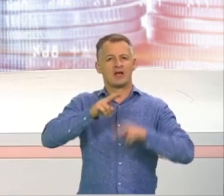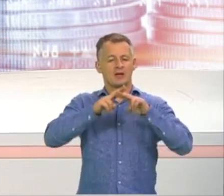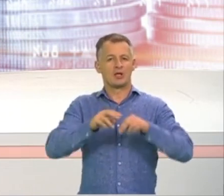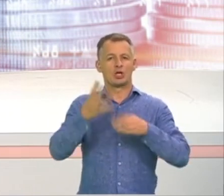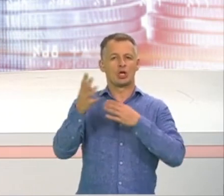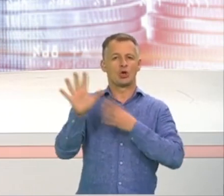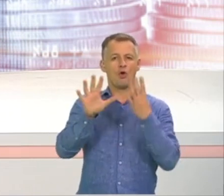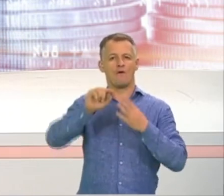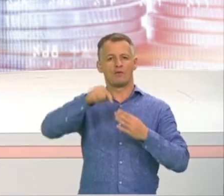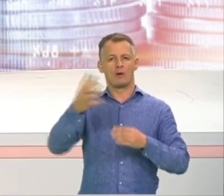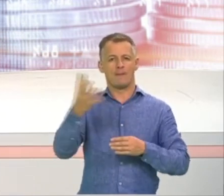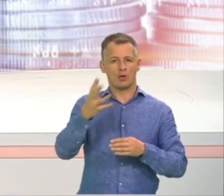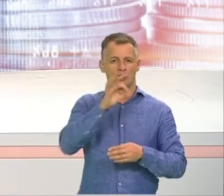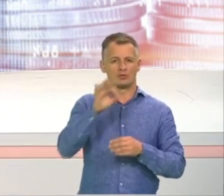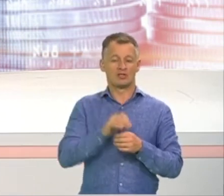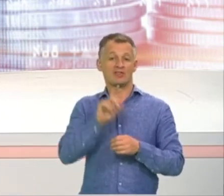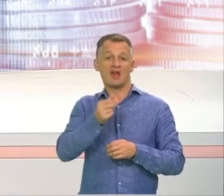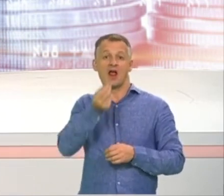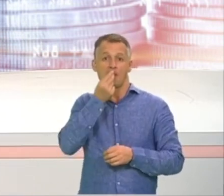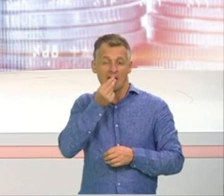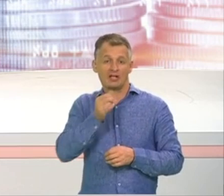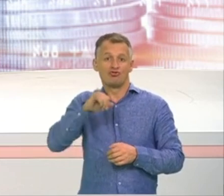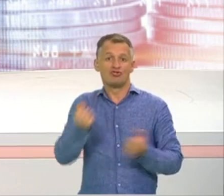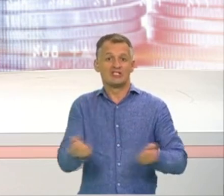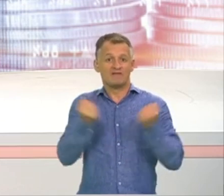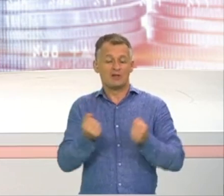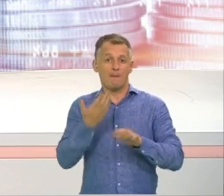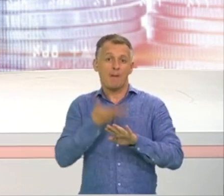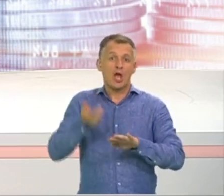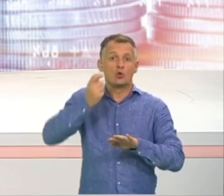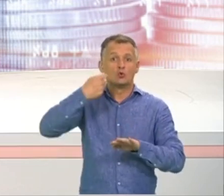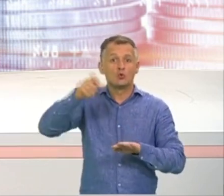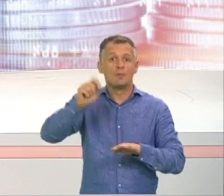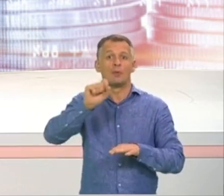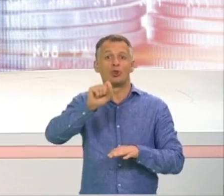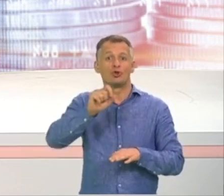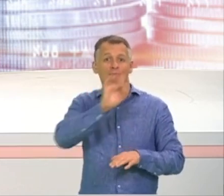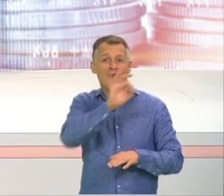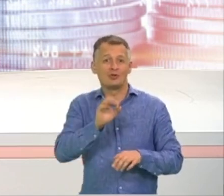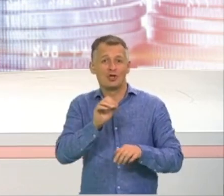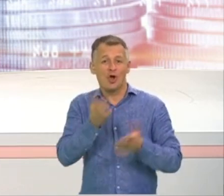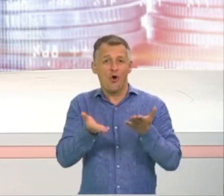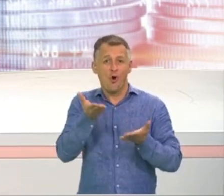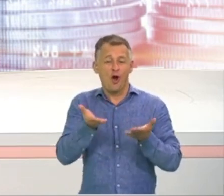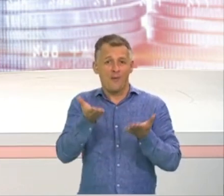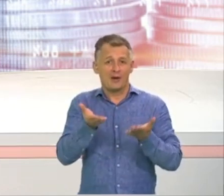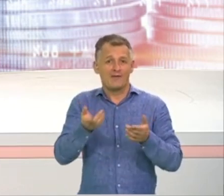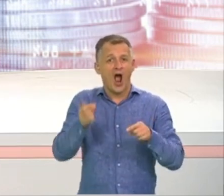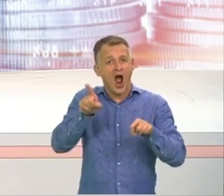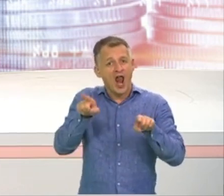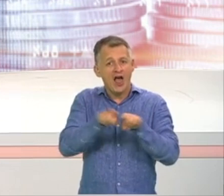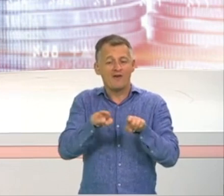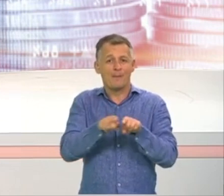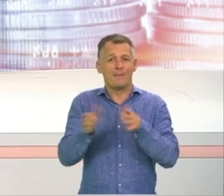cel din luna iulie, însă alimentele și serviciile sunt mai scumpe cu aproximativ 12% față de aceeași perioadă anului trecut.